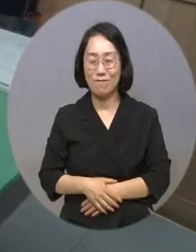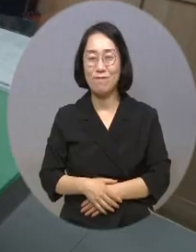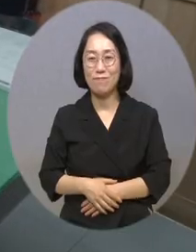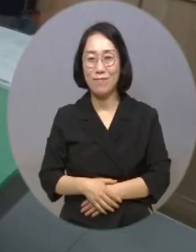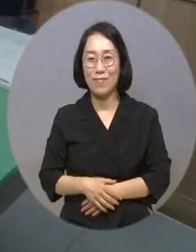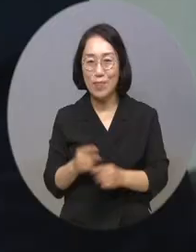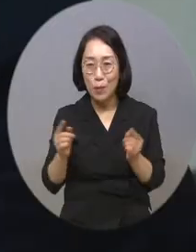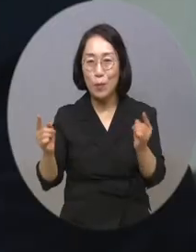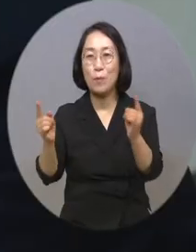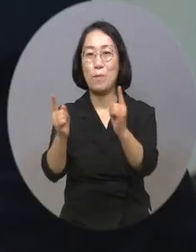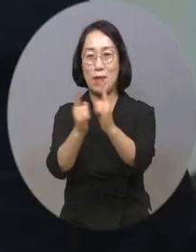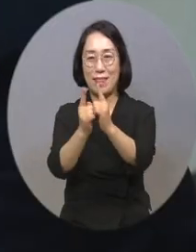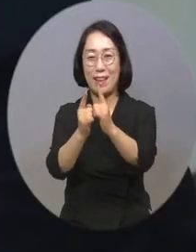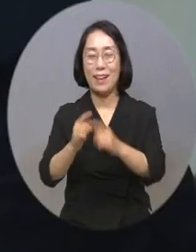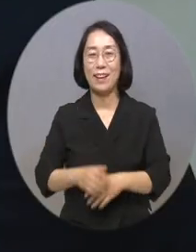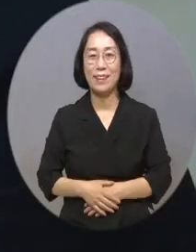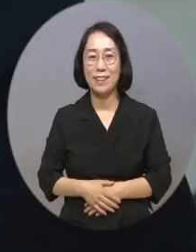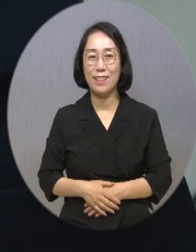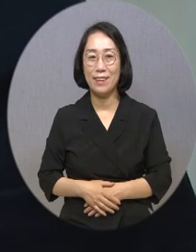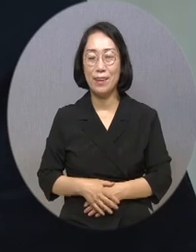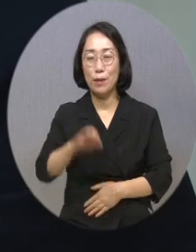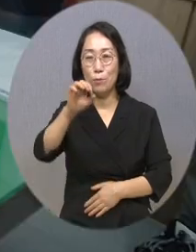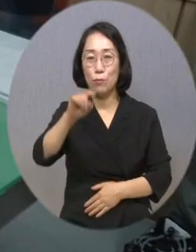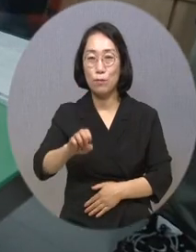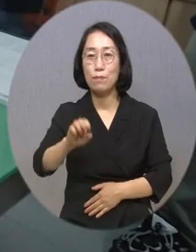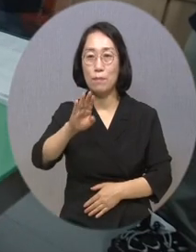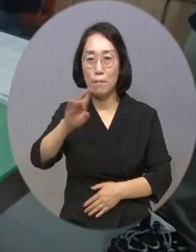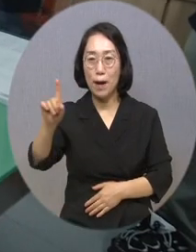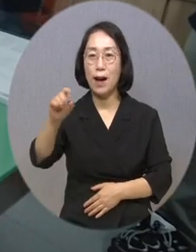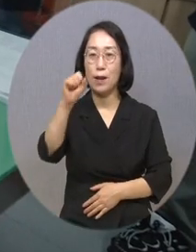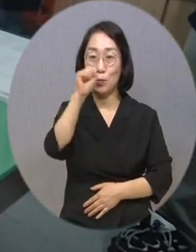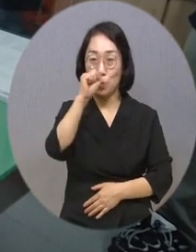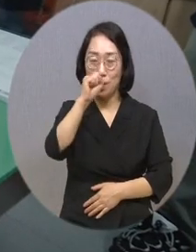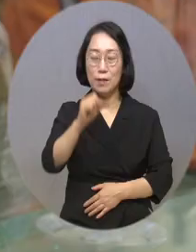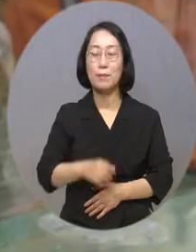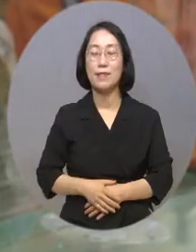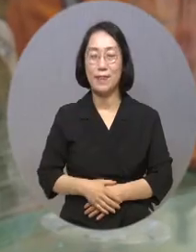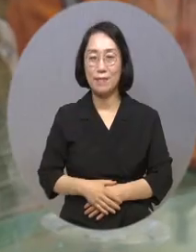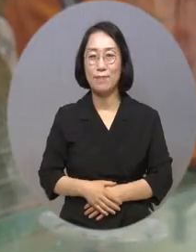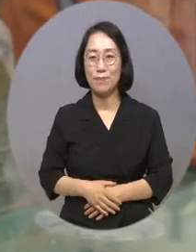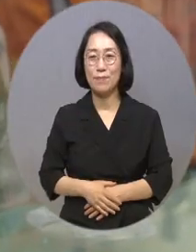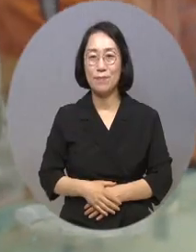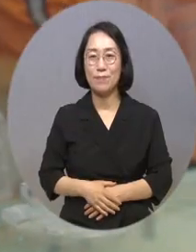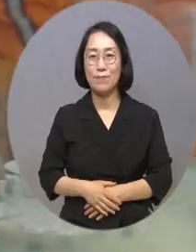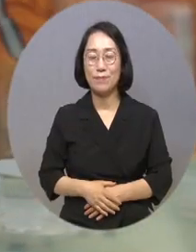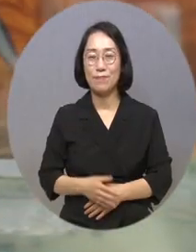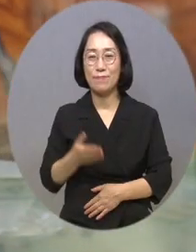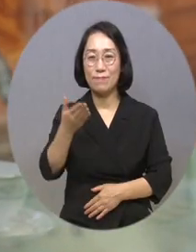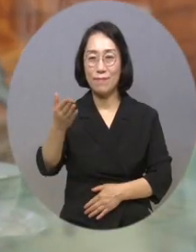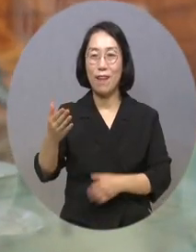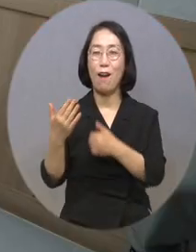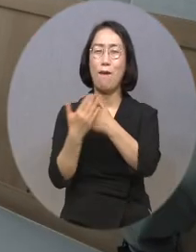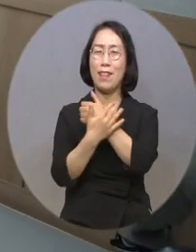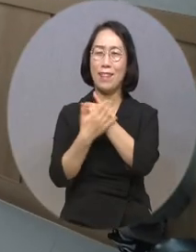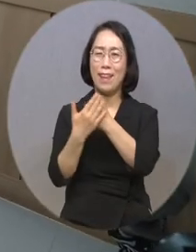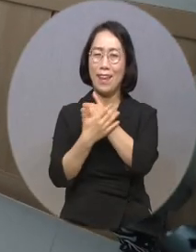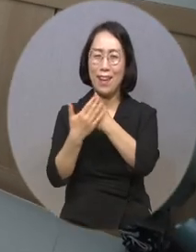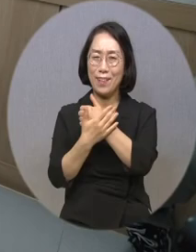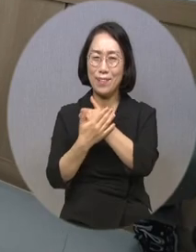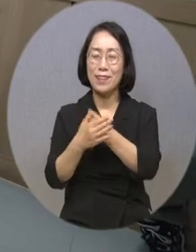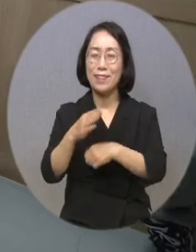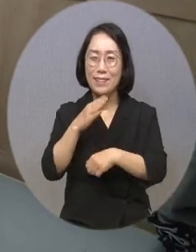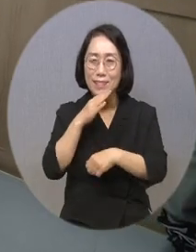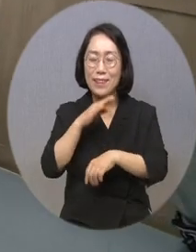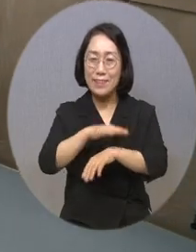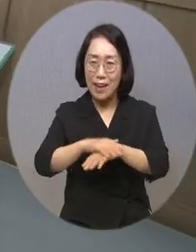거기서 만나시는구나. 정말 품발 학생 좋아합니다. 또 부모님 너무 환대 주셔가지고 저희 오늘 차가 너무 잘